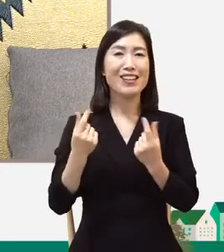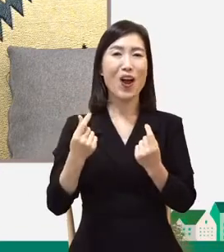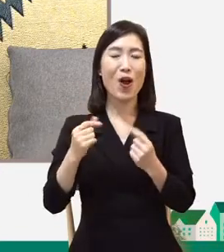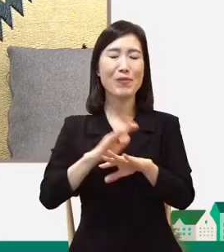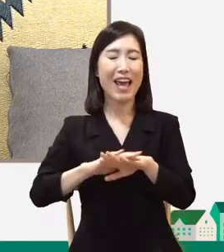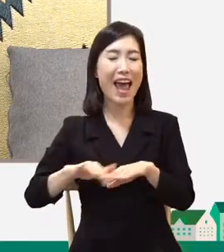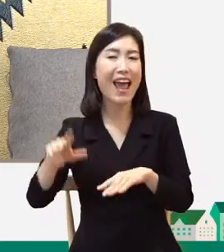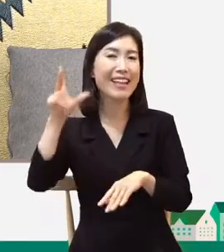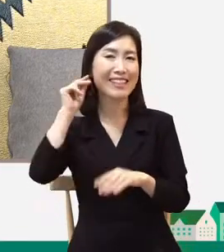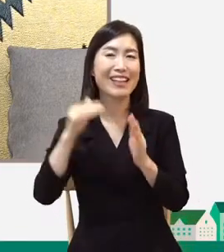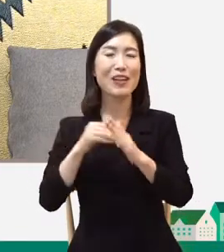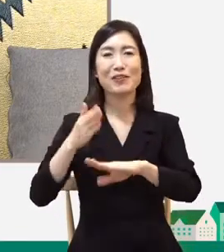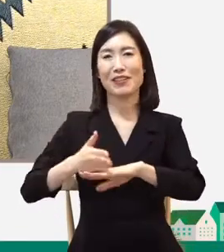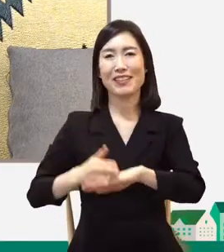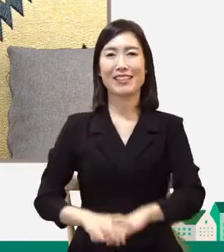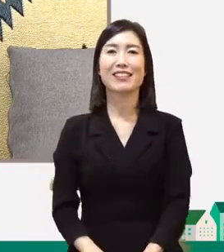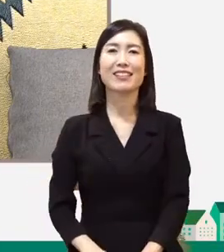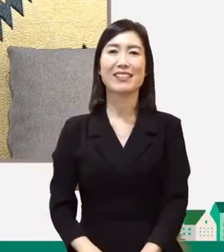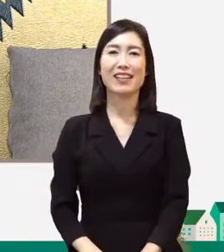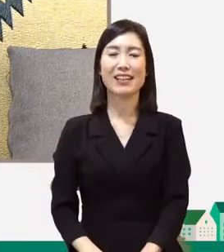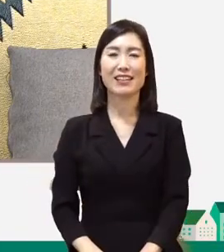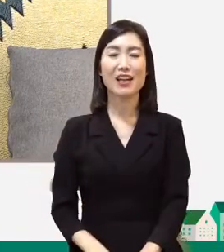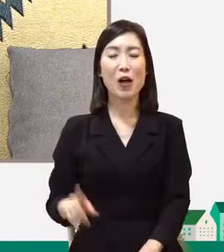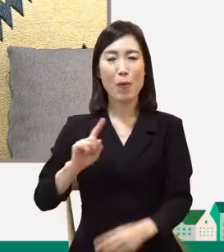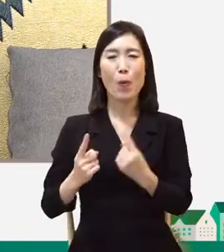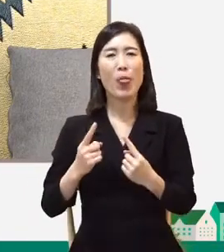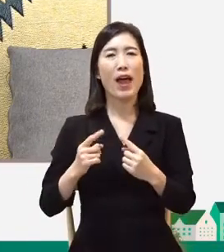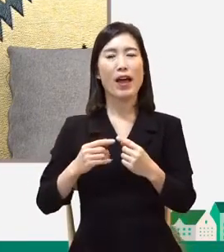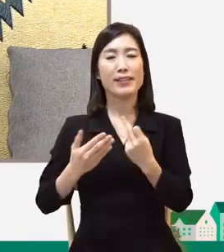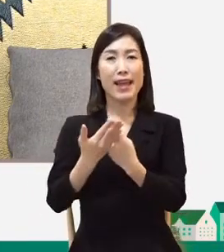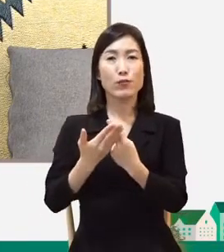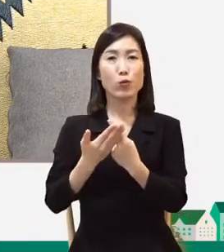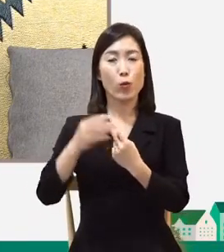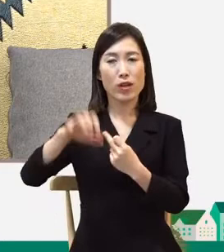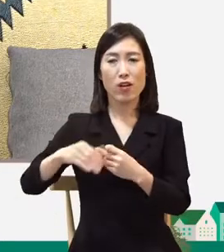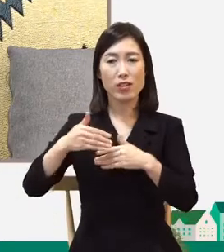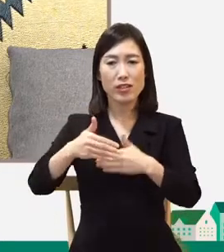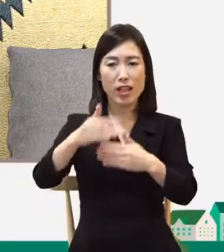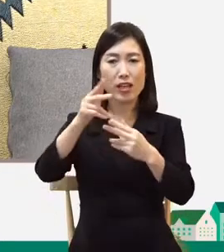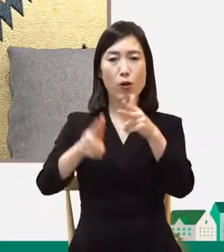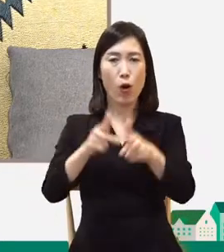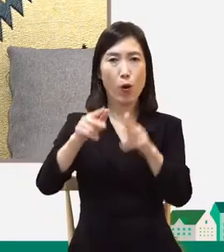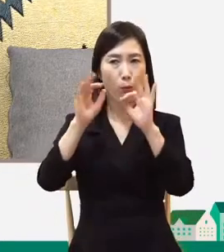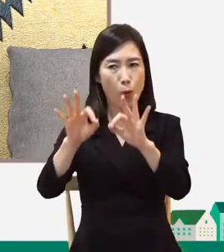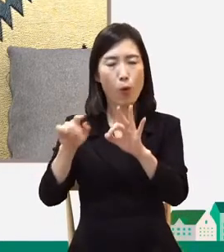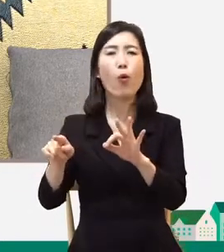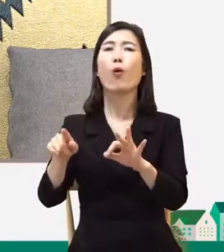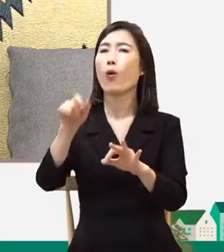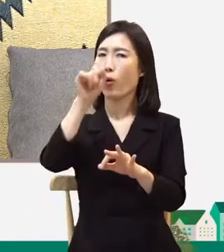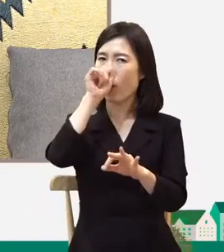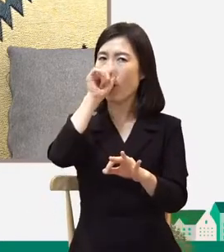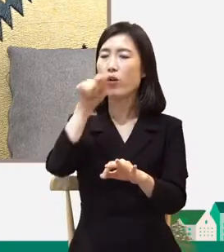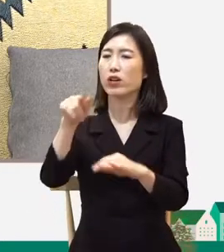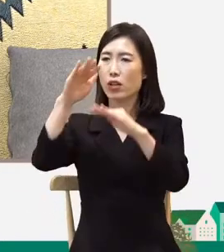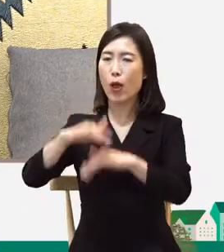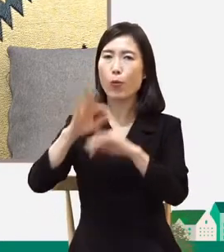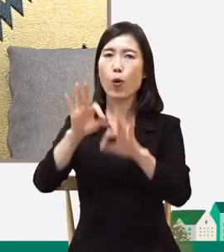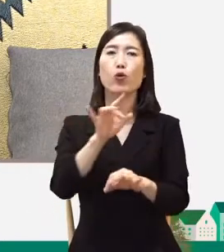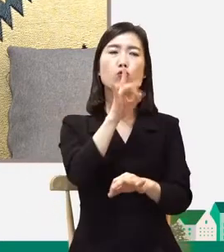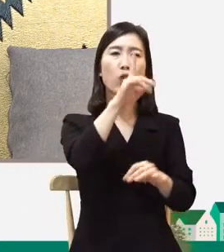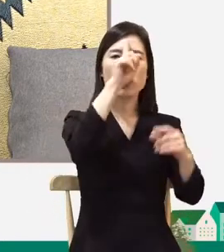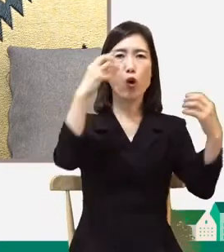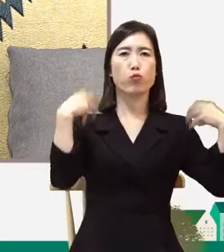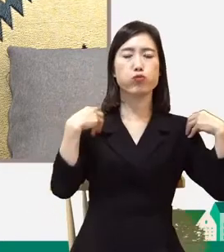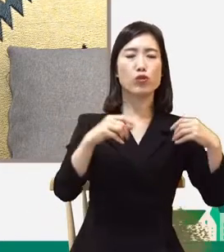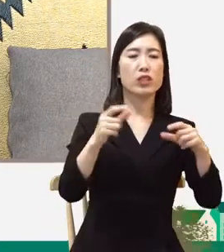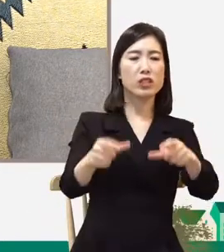즐겁고요. 그리고 무엇보다도 제주도에서 지금 진행하고 있는 것은 중앙정부의 최근에 중앙정부에서 이루어지고